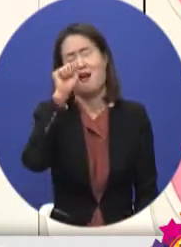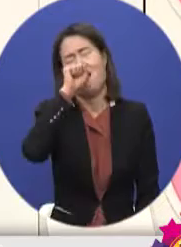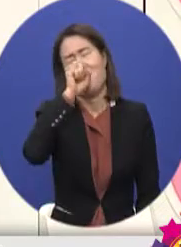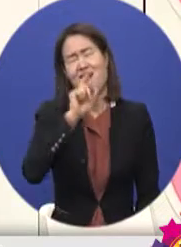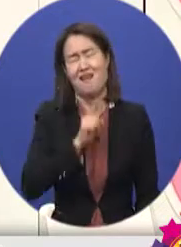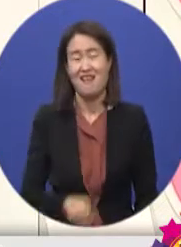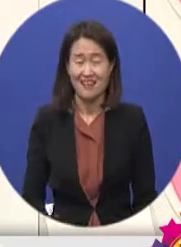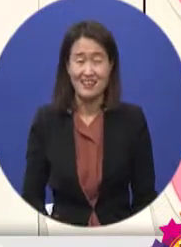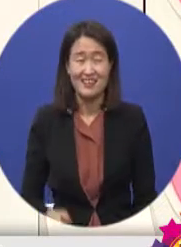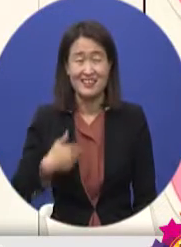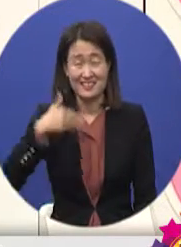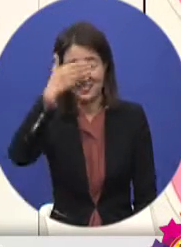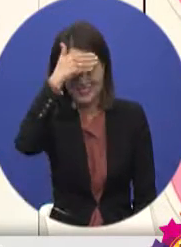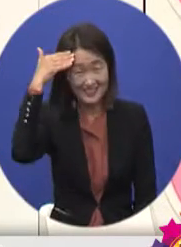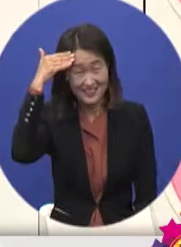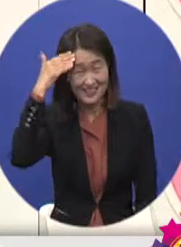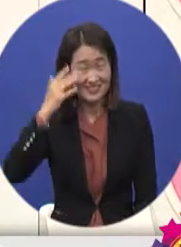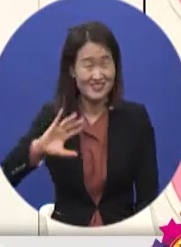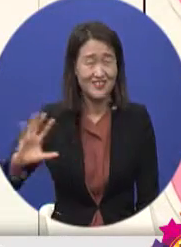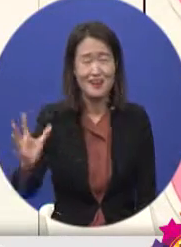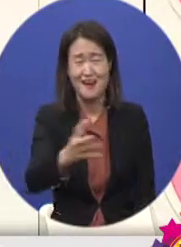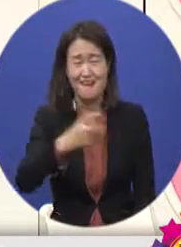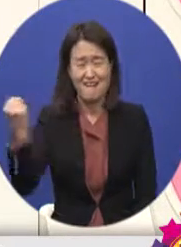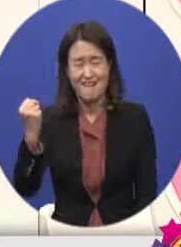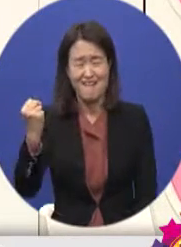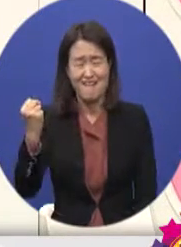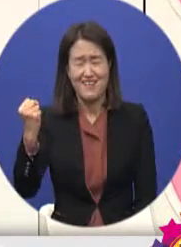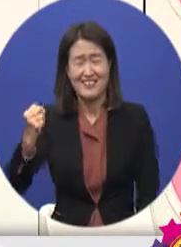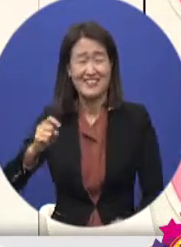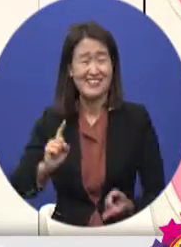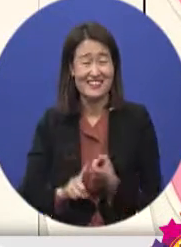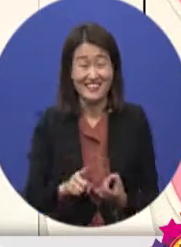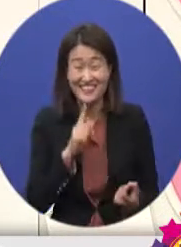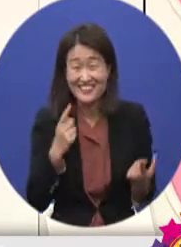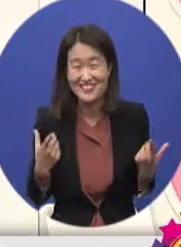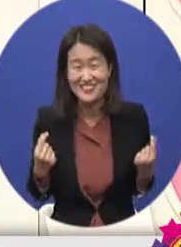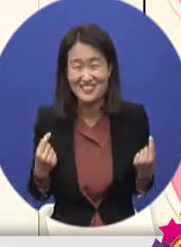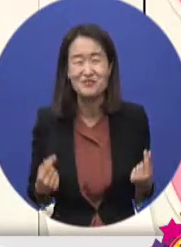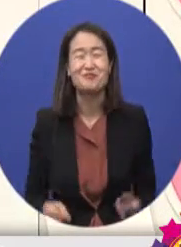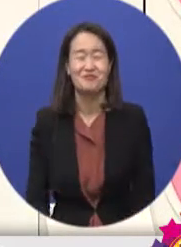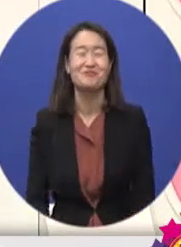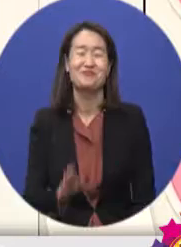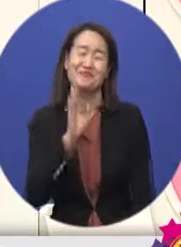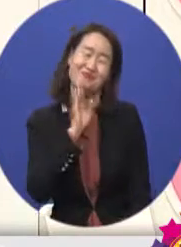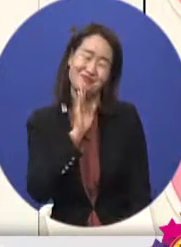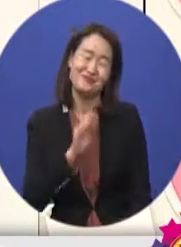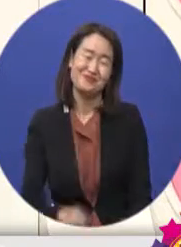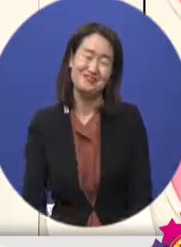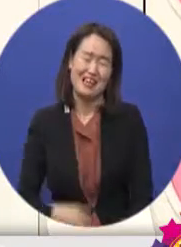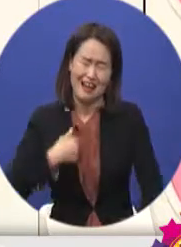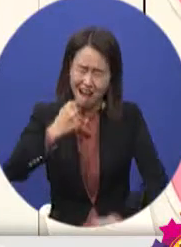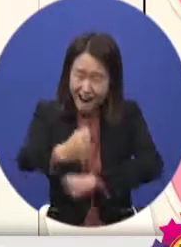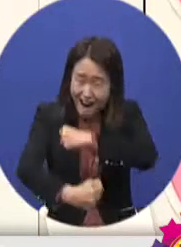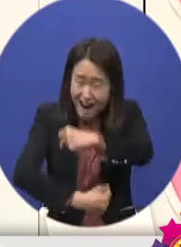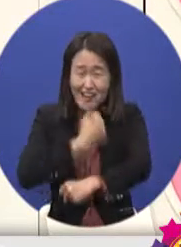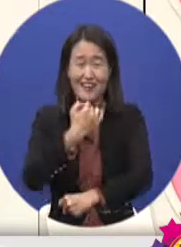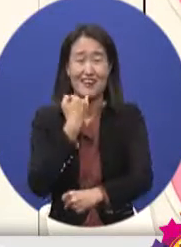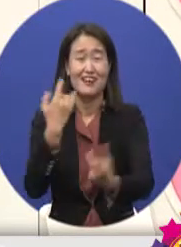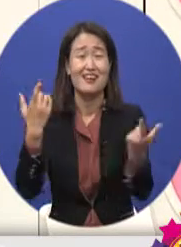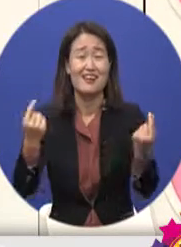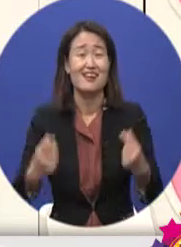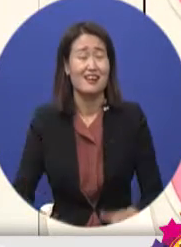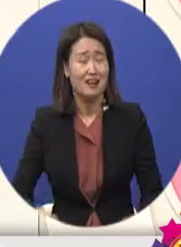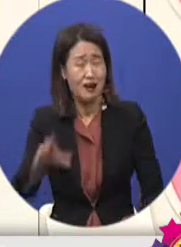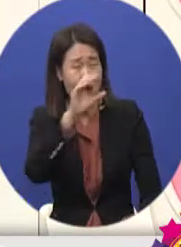내 청춘을 송두리째 이러면서. 그럼. 어머니 내가 마음대로 불러보세요.